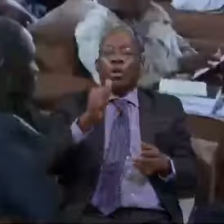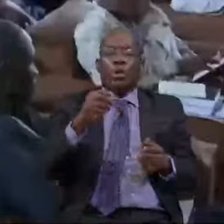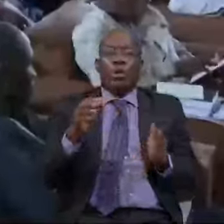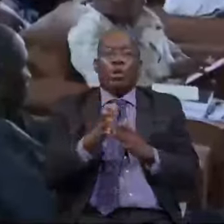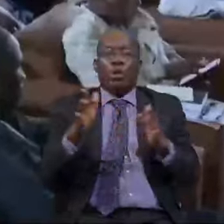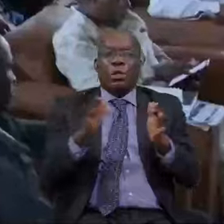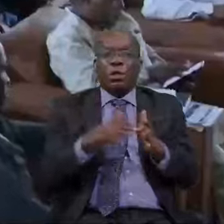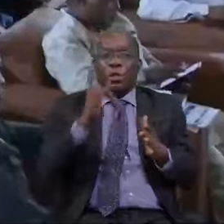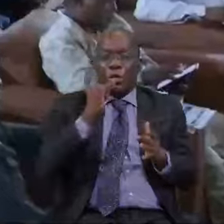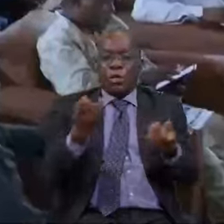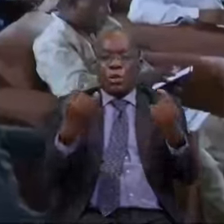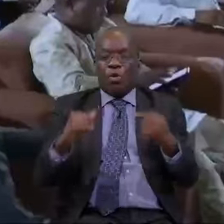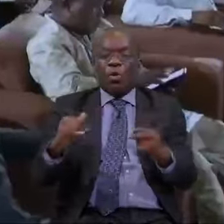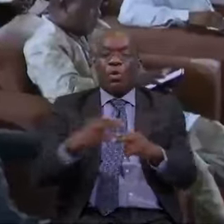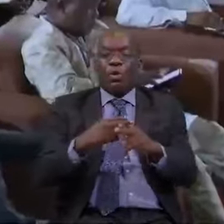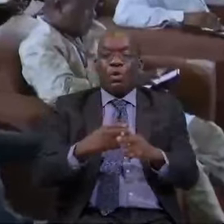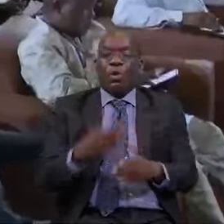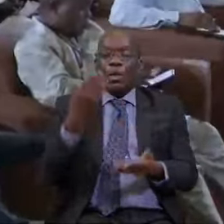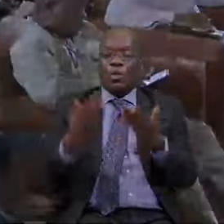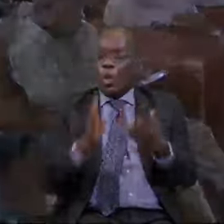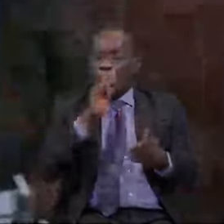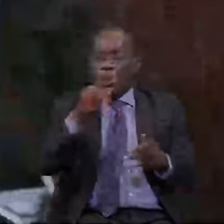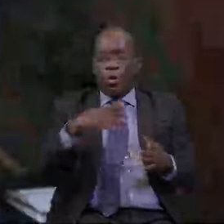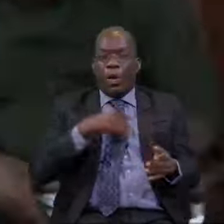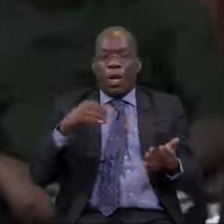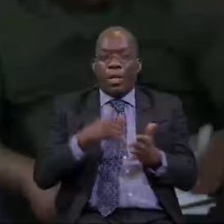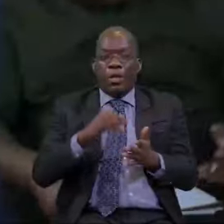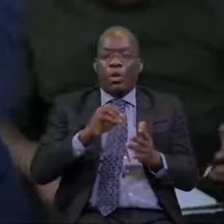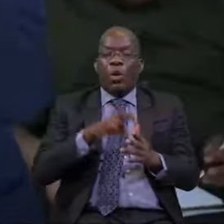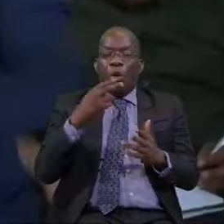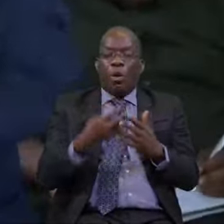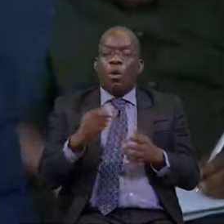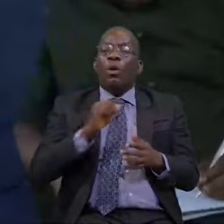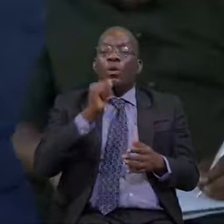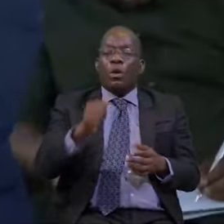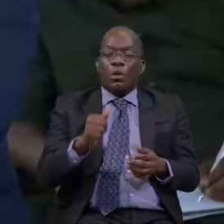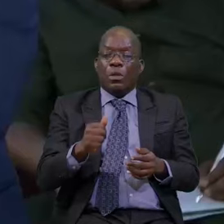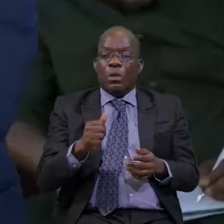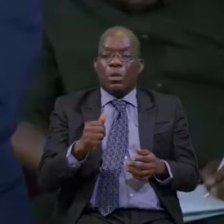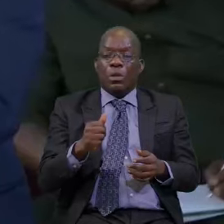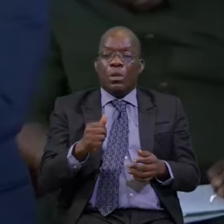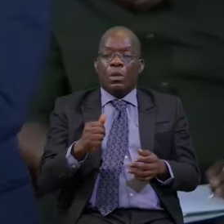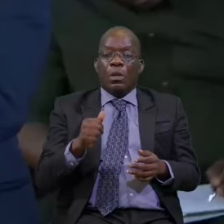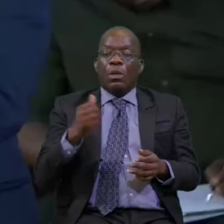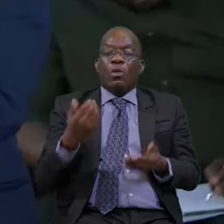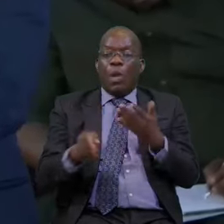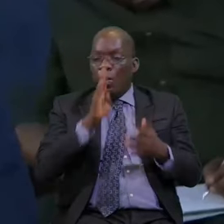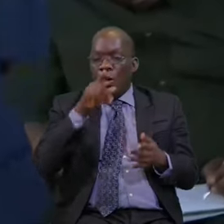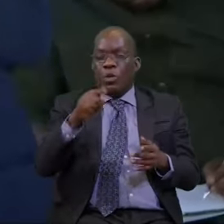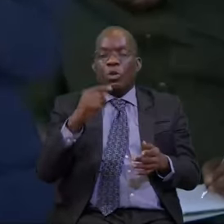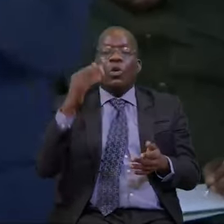Jésus reviendra bientôt, que vous l'aimiez ou pas, que vous